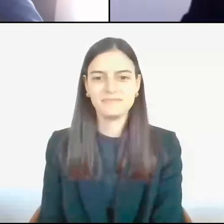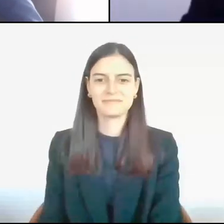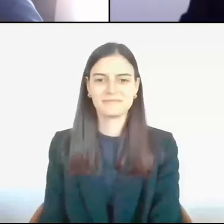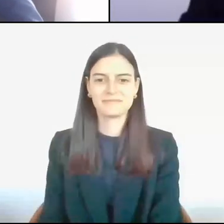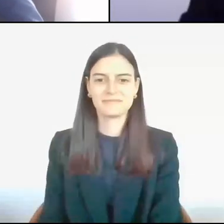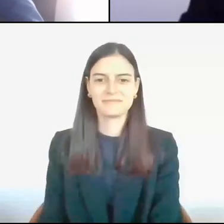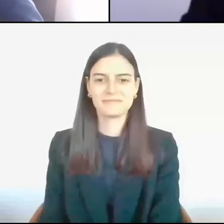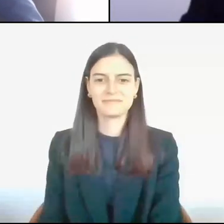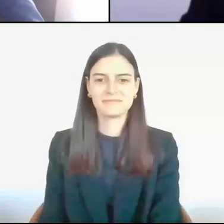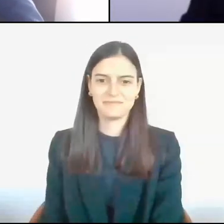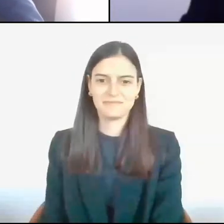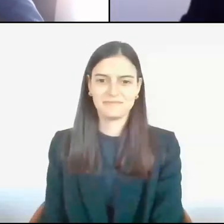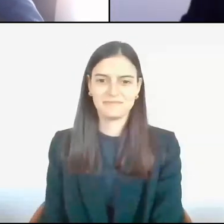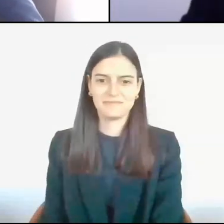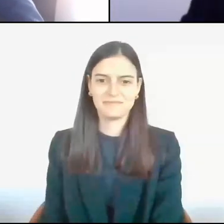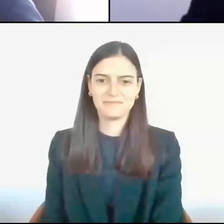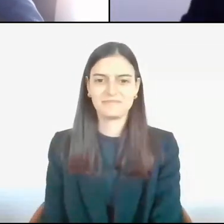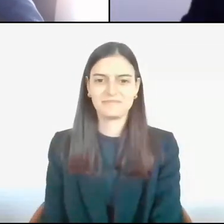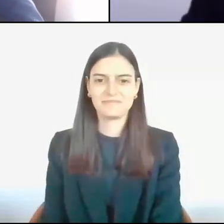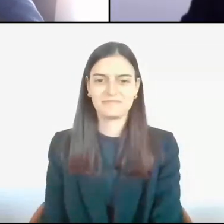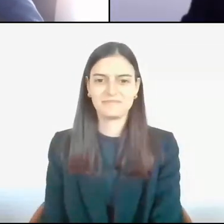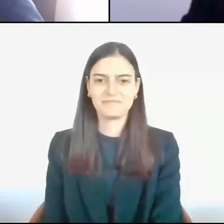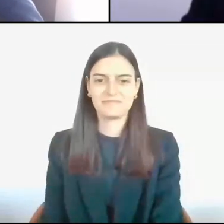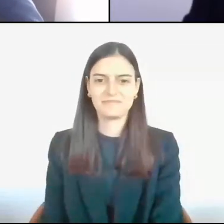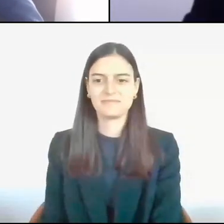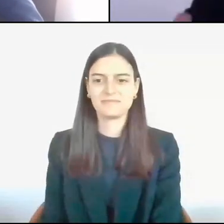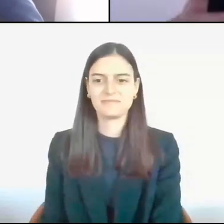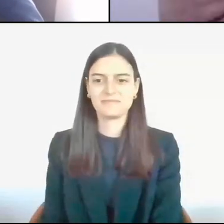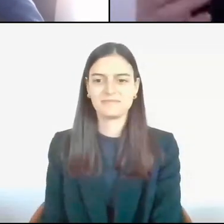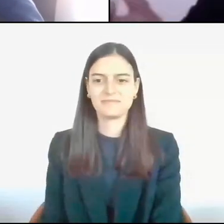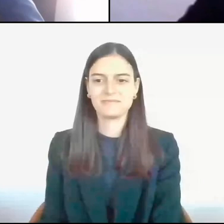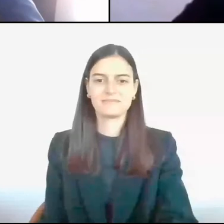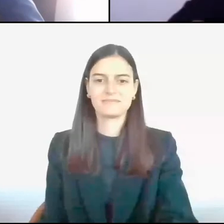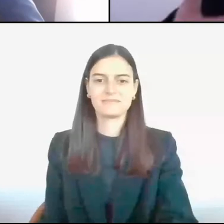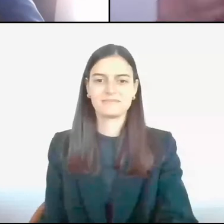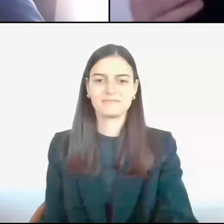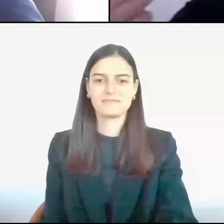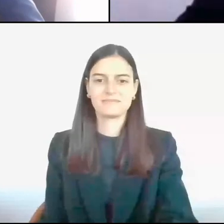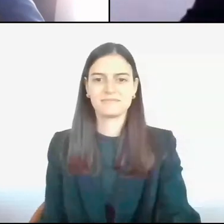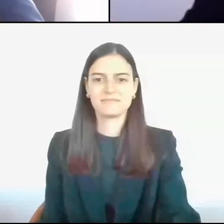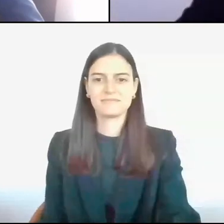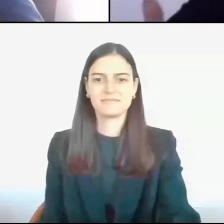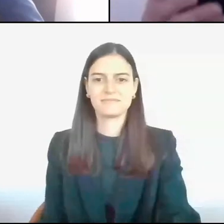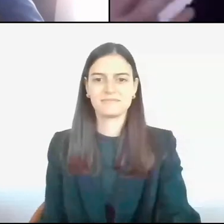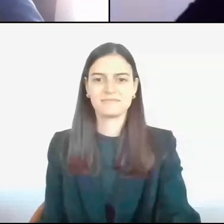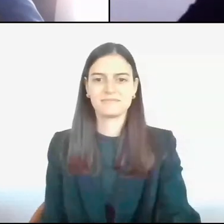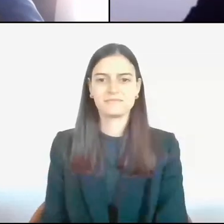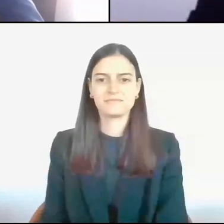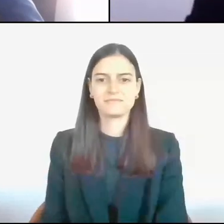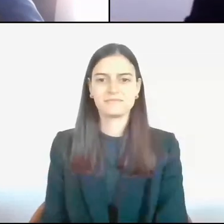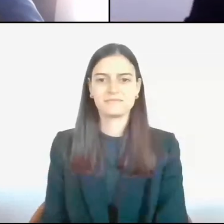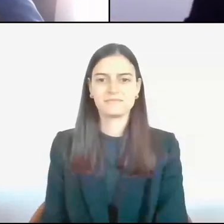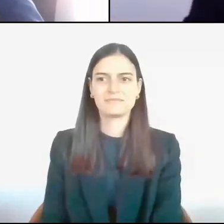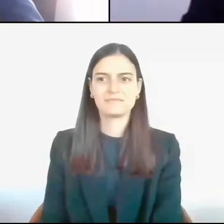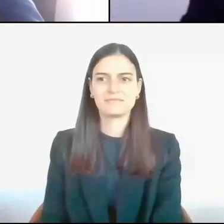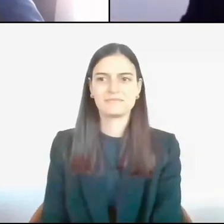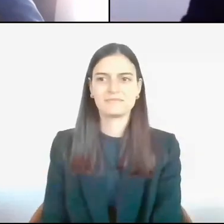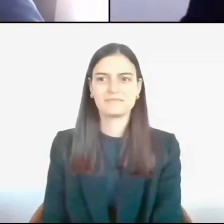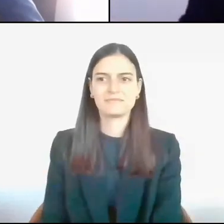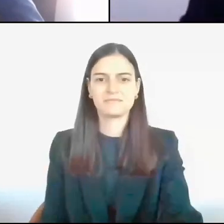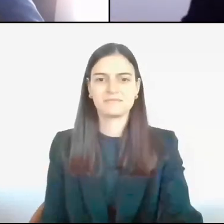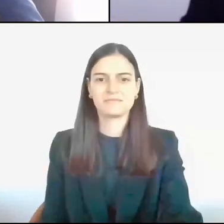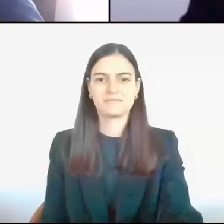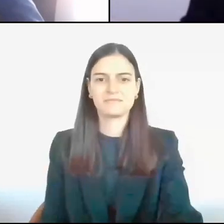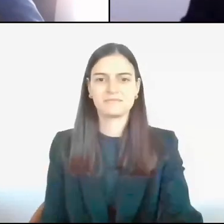voir quelle stratégie adopter dans la perspective de la retraite selon son âge, selon sa profession, selon sa situation familiale ou tout